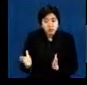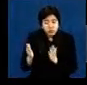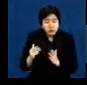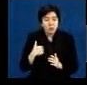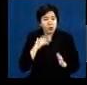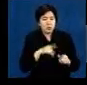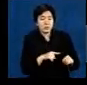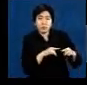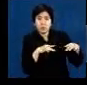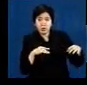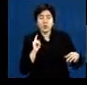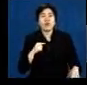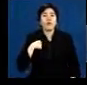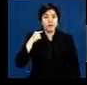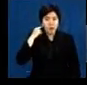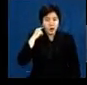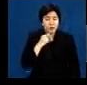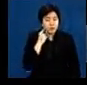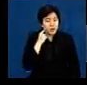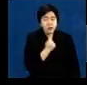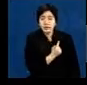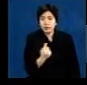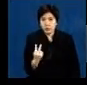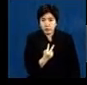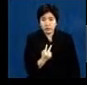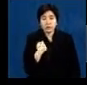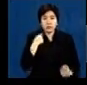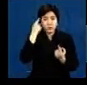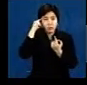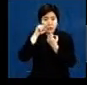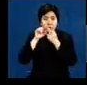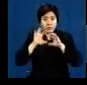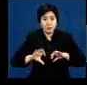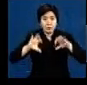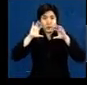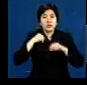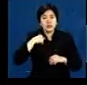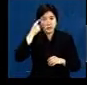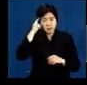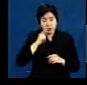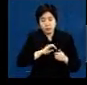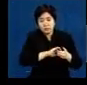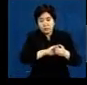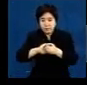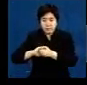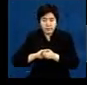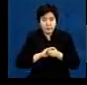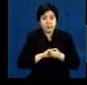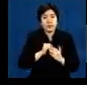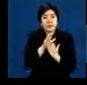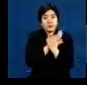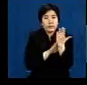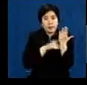านเป้าหมายของรัฐบาลชุดนี้ก็คือการสร้างความปลองดองและทำให้ประเทศเดินหน้าต่อไป